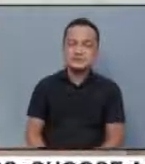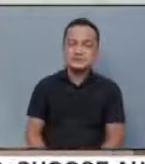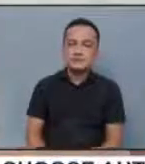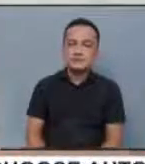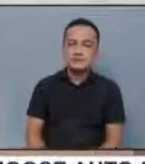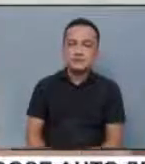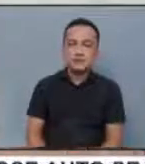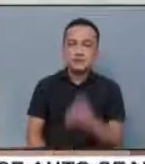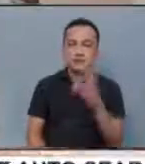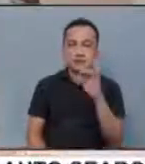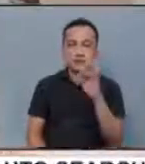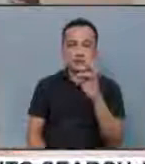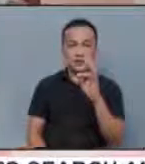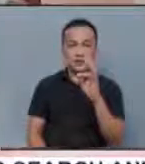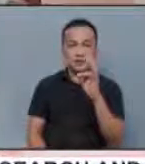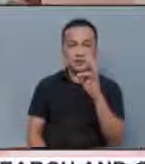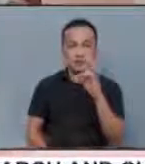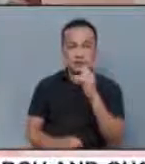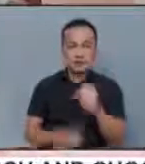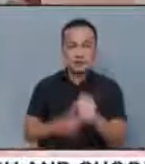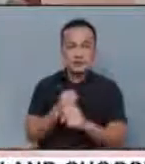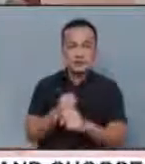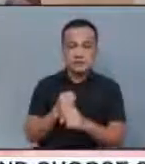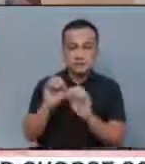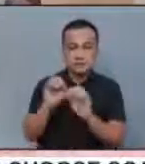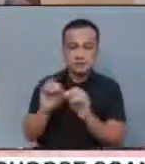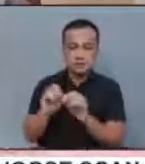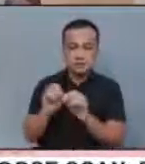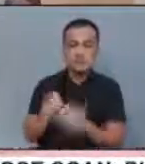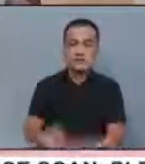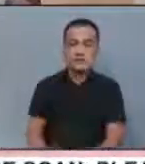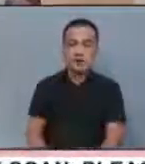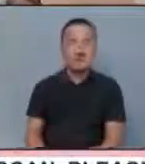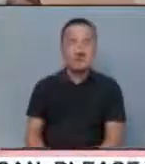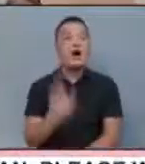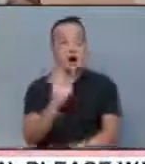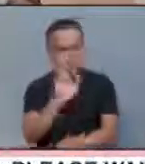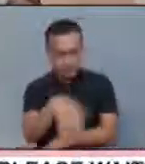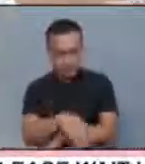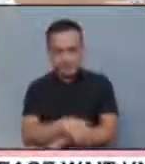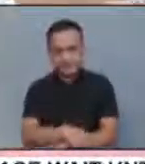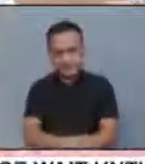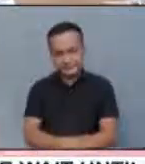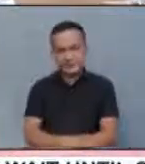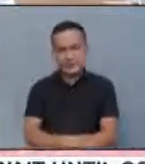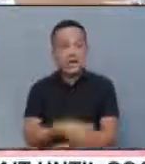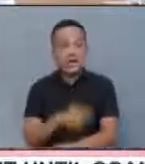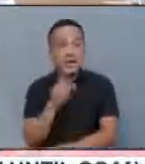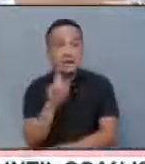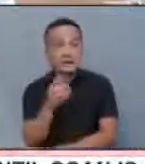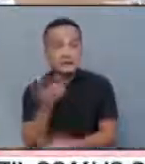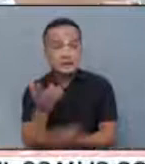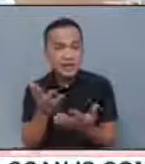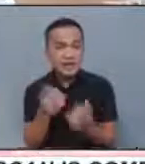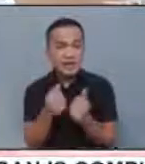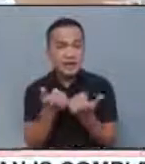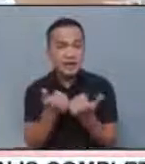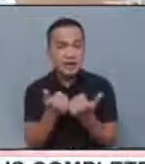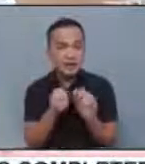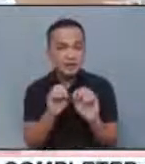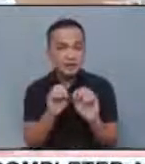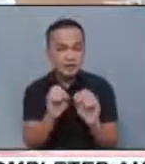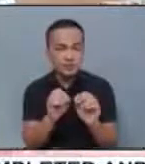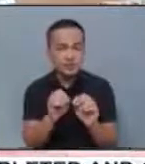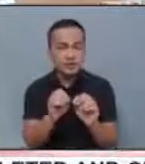po. 7 years ka na po siyang tinuturuan. Ayun. Sir, saan at paano niyo po natutunang magturo ng